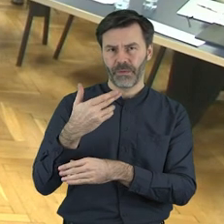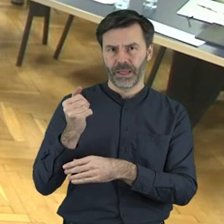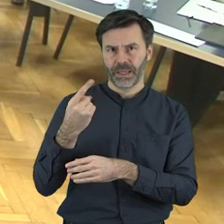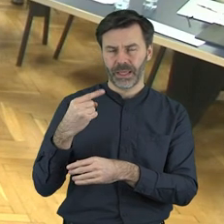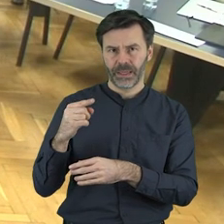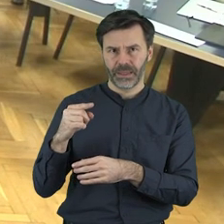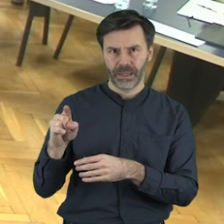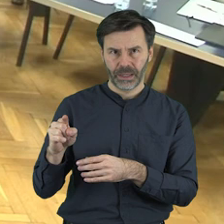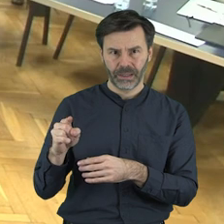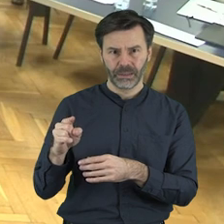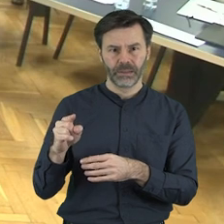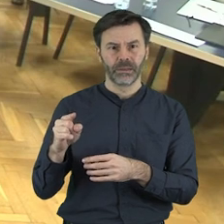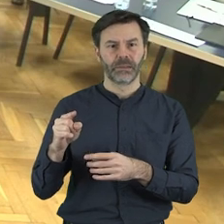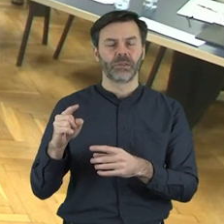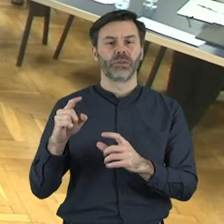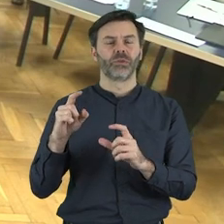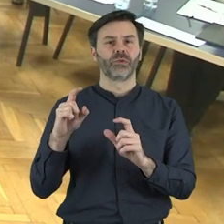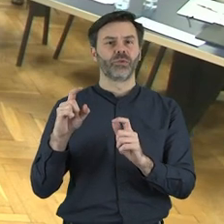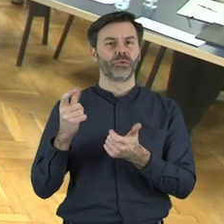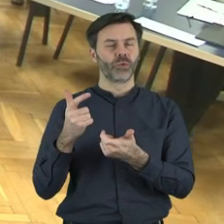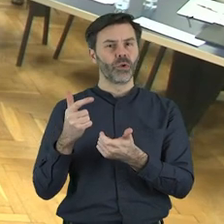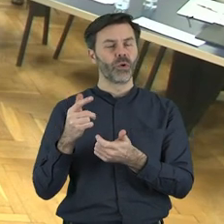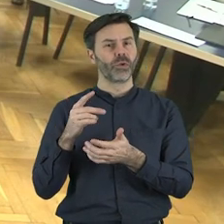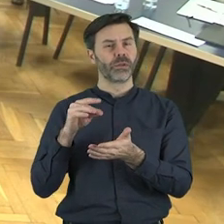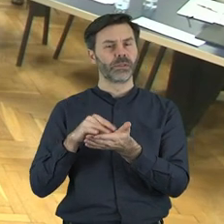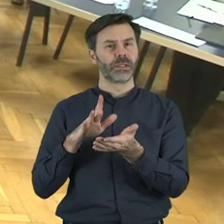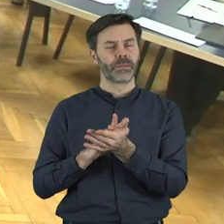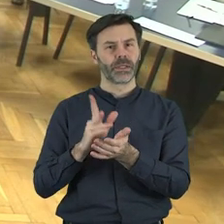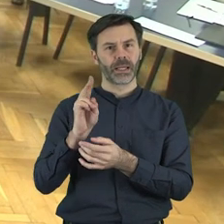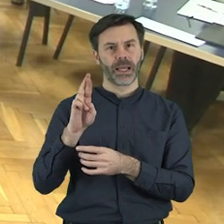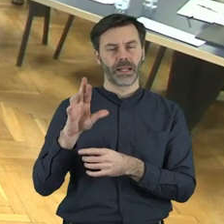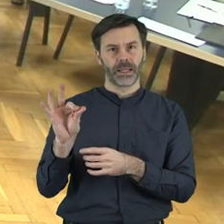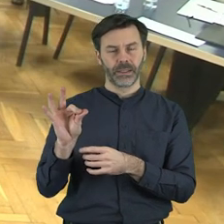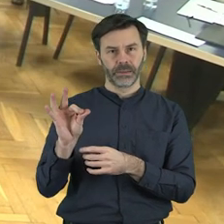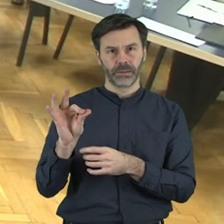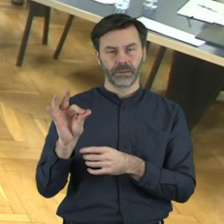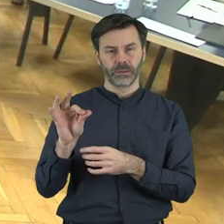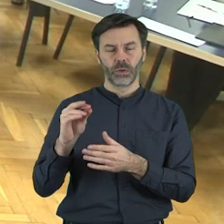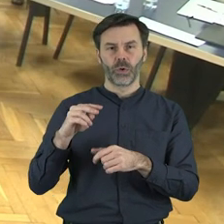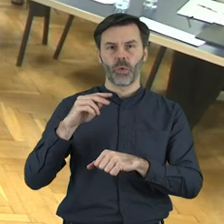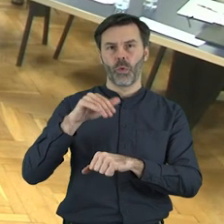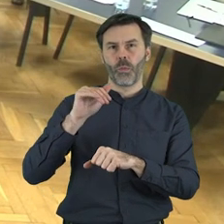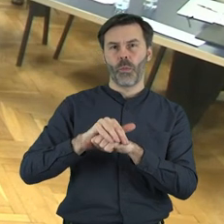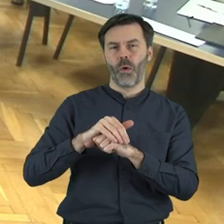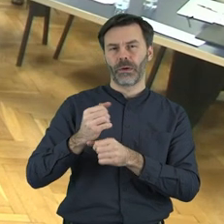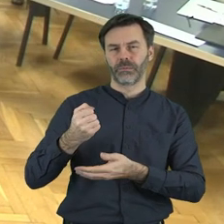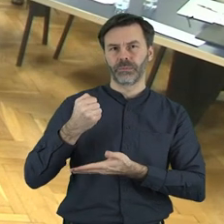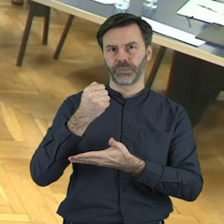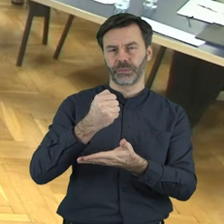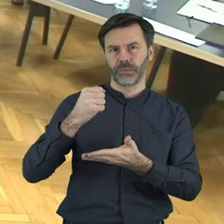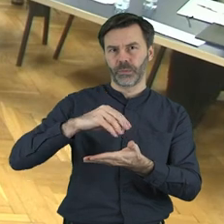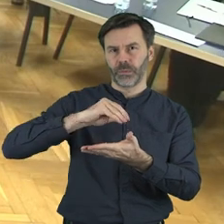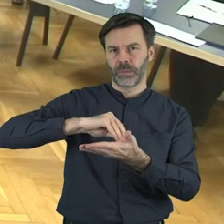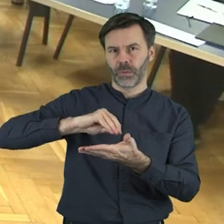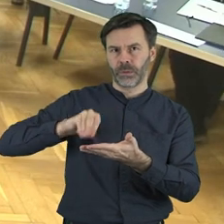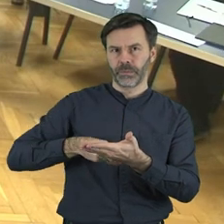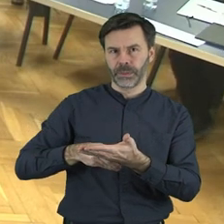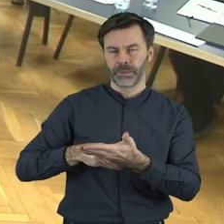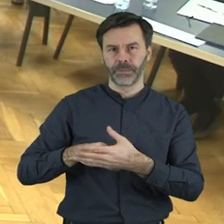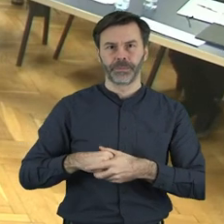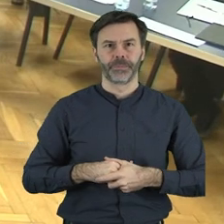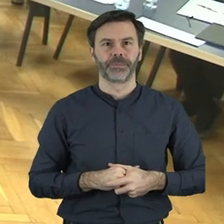KRS, podpisały umowę o dofinansowaniu? Przeoczenie, niedopatrzenie, czy tworzenie sprzyjających i